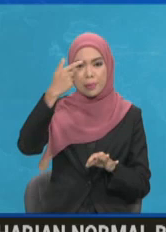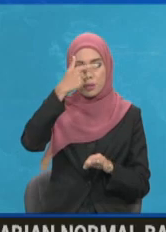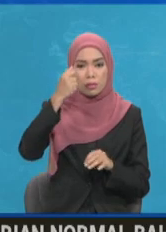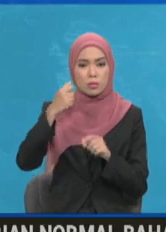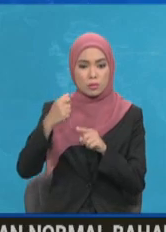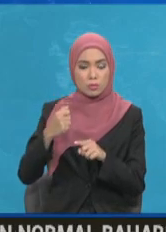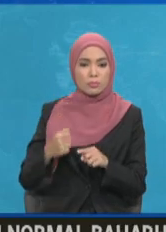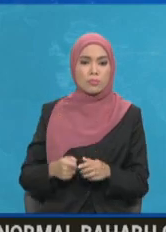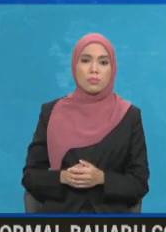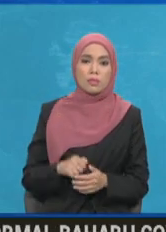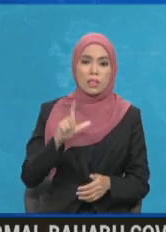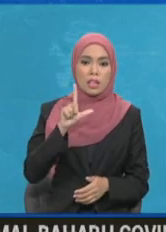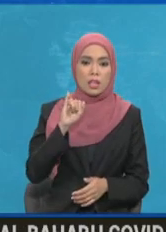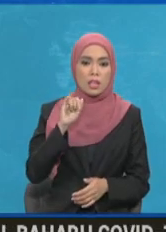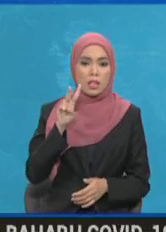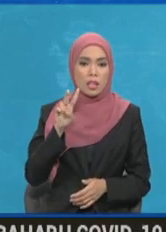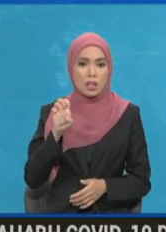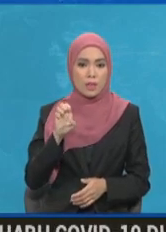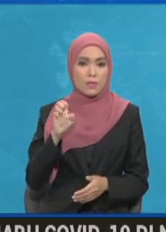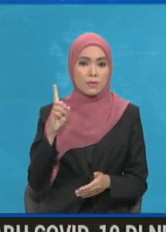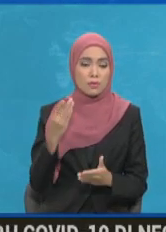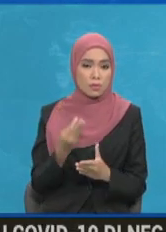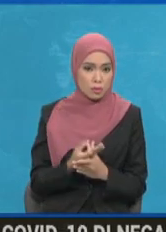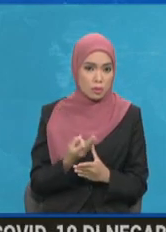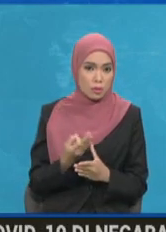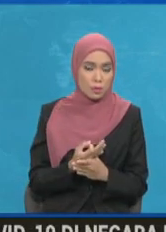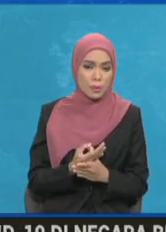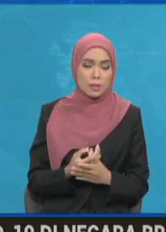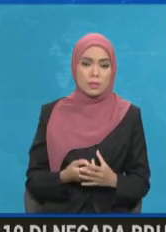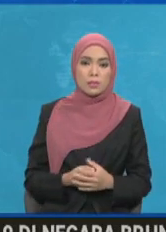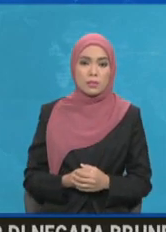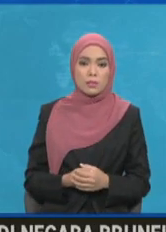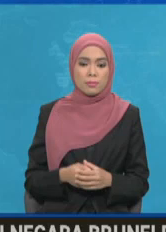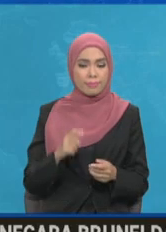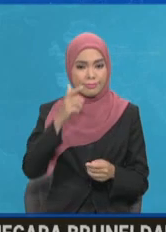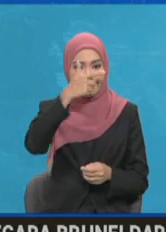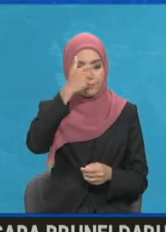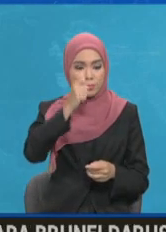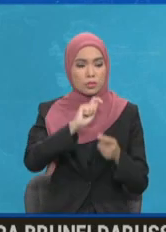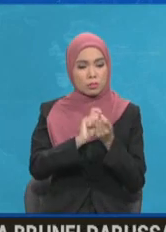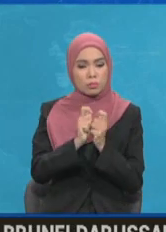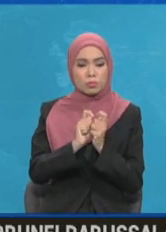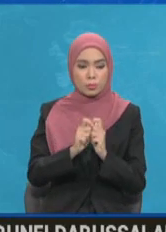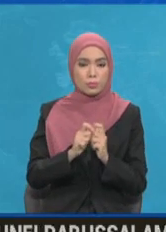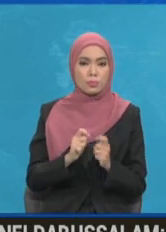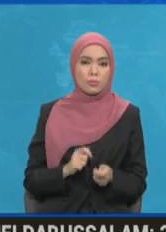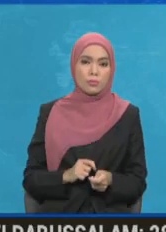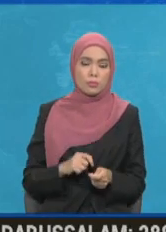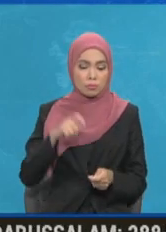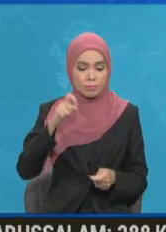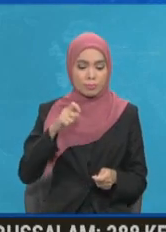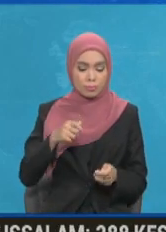live Dogman yang terkesan dengan bersekitaran yang berubah-rubah di luar jangkauan penelitian tersebut